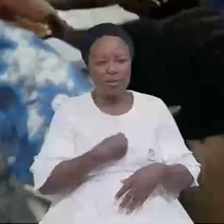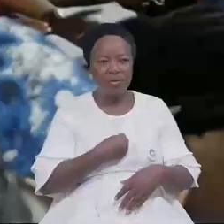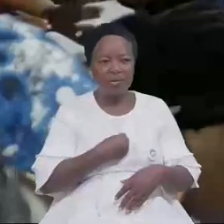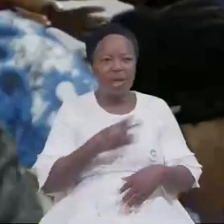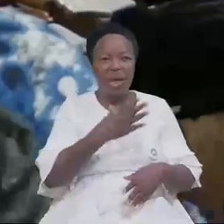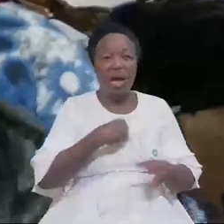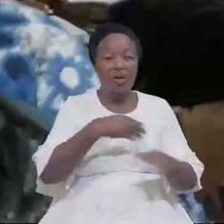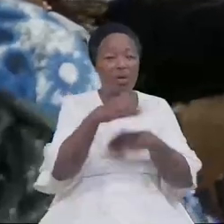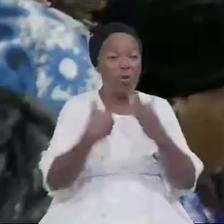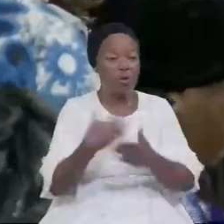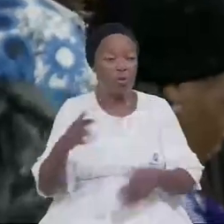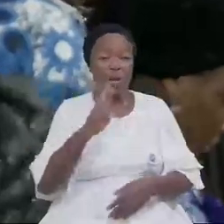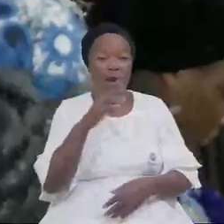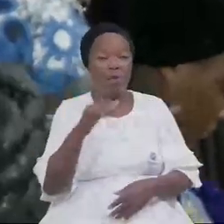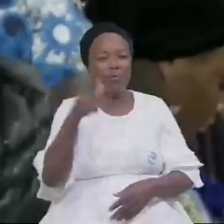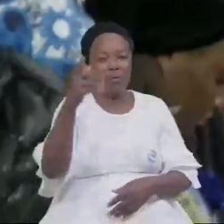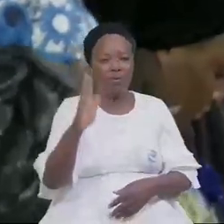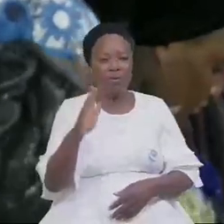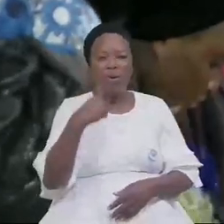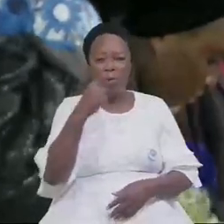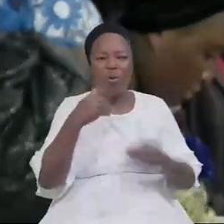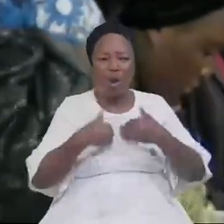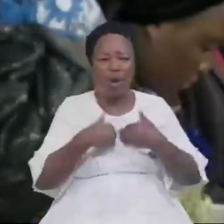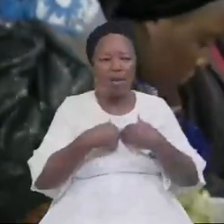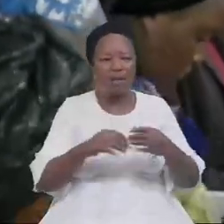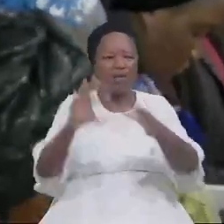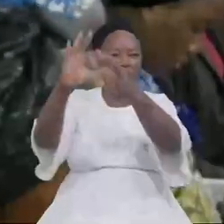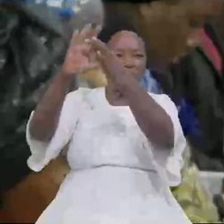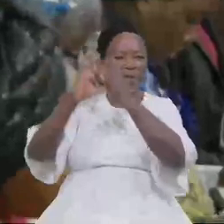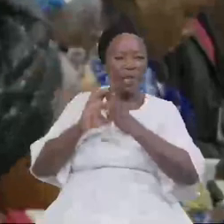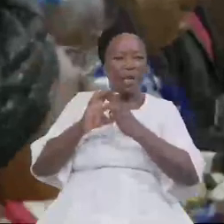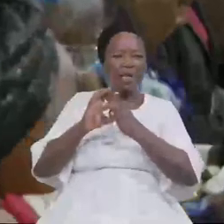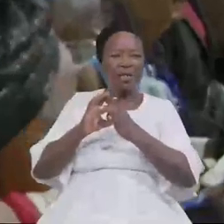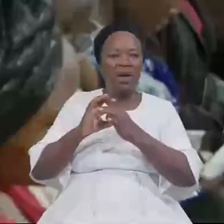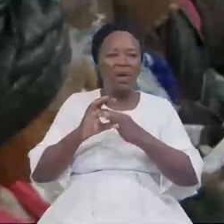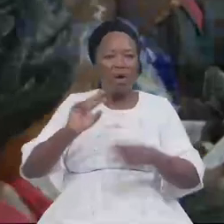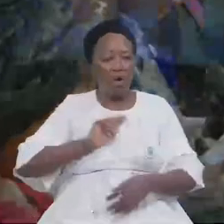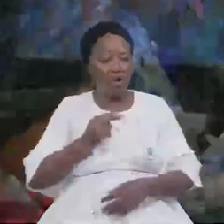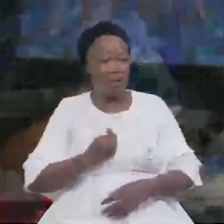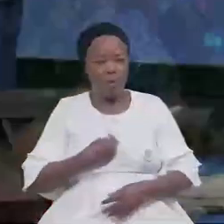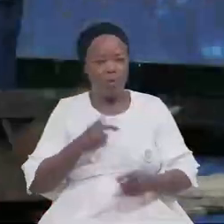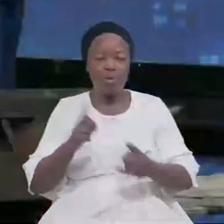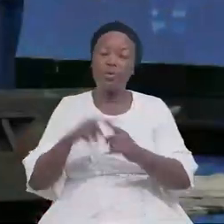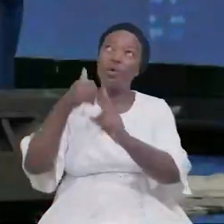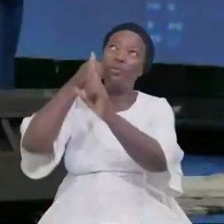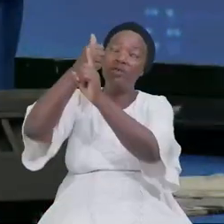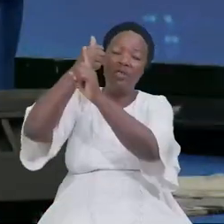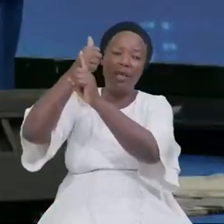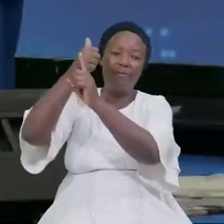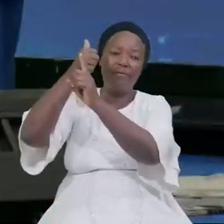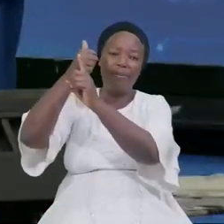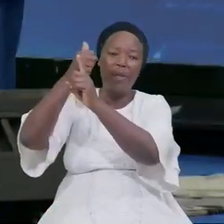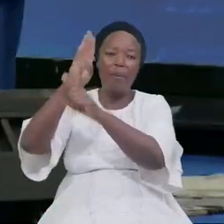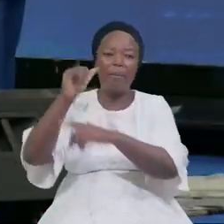tout cela vient de Dieu, qui nous a réconciliés avec lui par